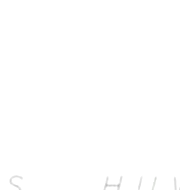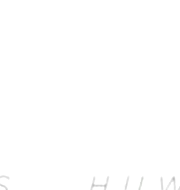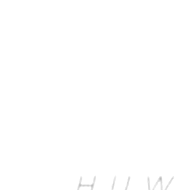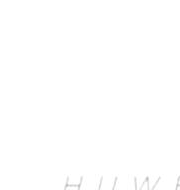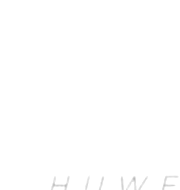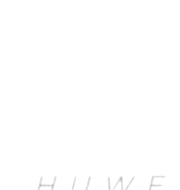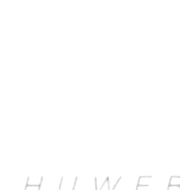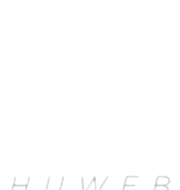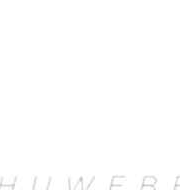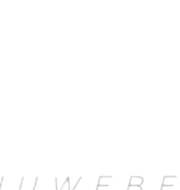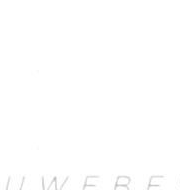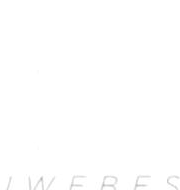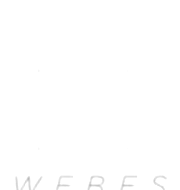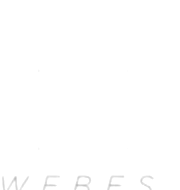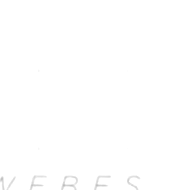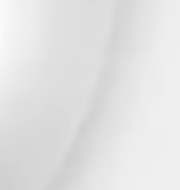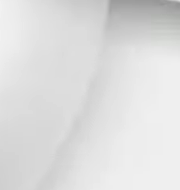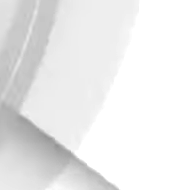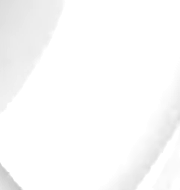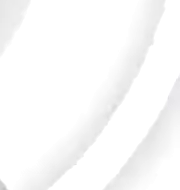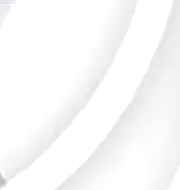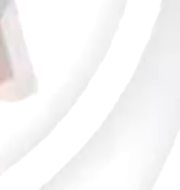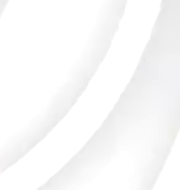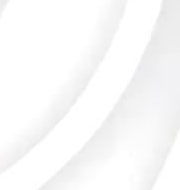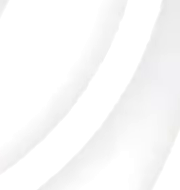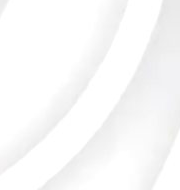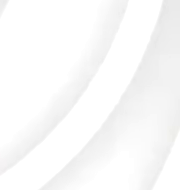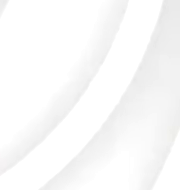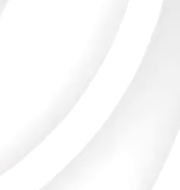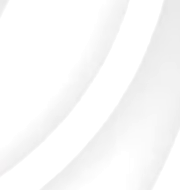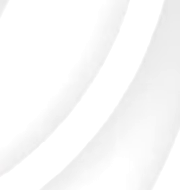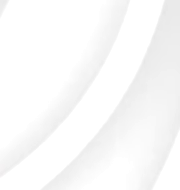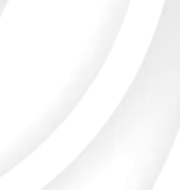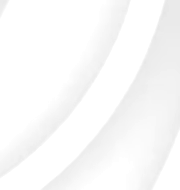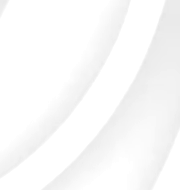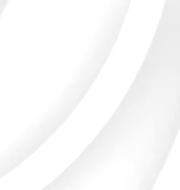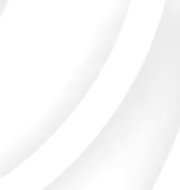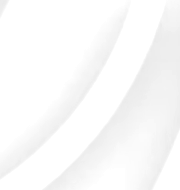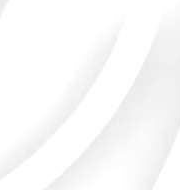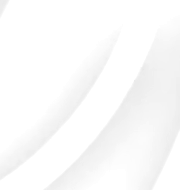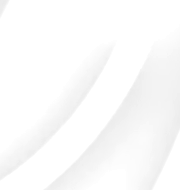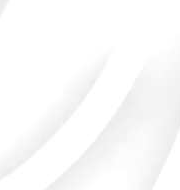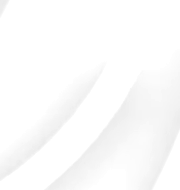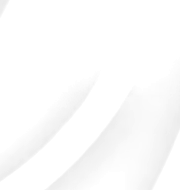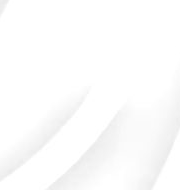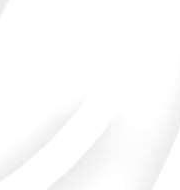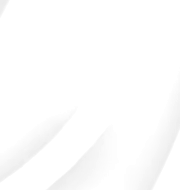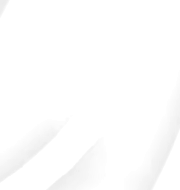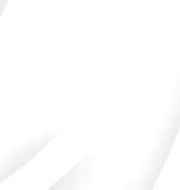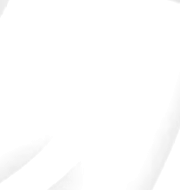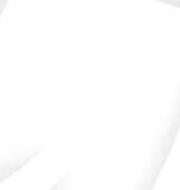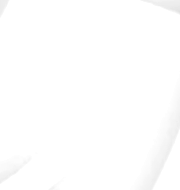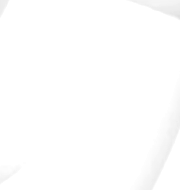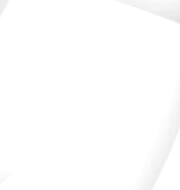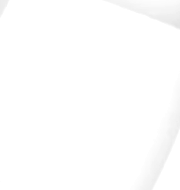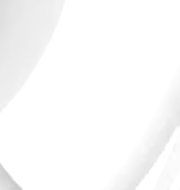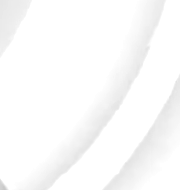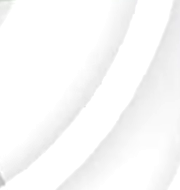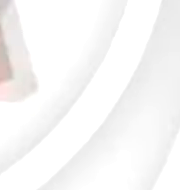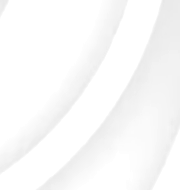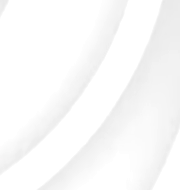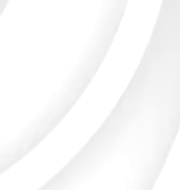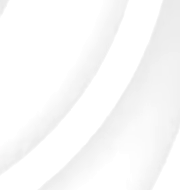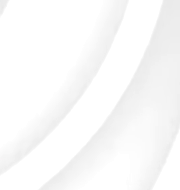Tuloy-tuloy po ang ating pagpapatrol sa bayan mula Lunes hanggang Biyernes sa TV Patrol alas 6:30 ng